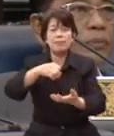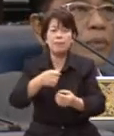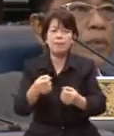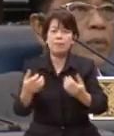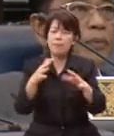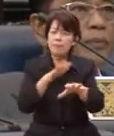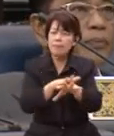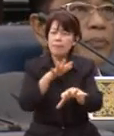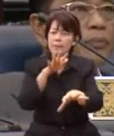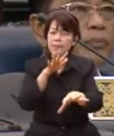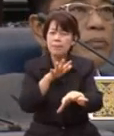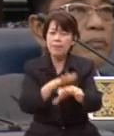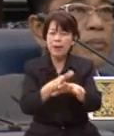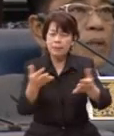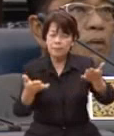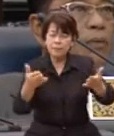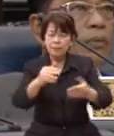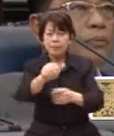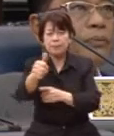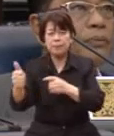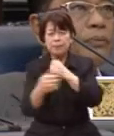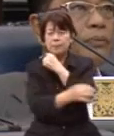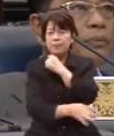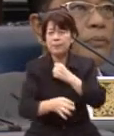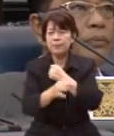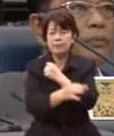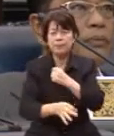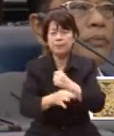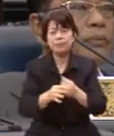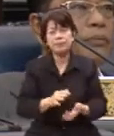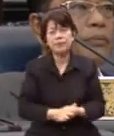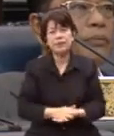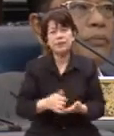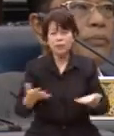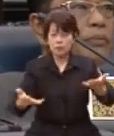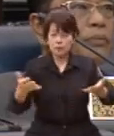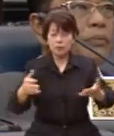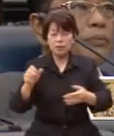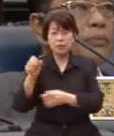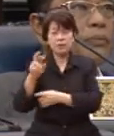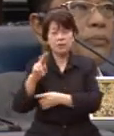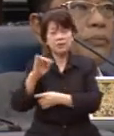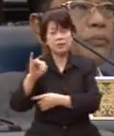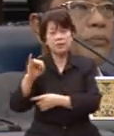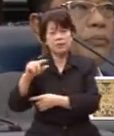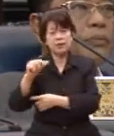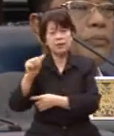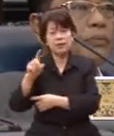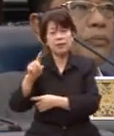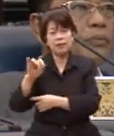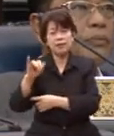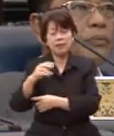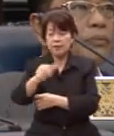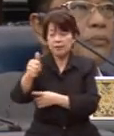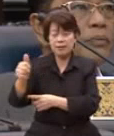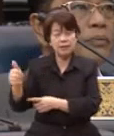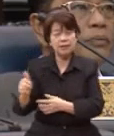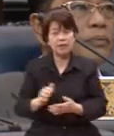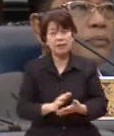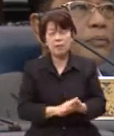sebenarnya kepada Srigading dan juga dengan cadangan tadi Bahwa